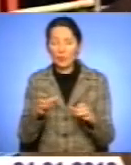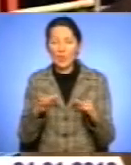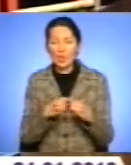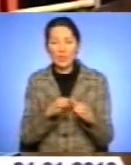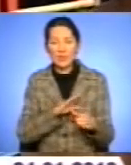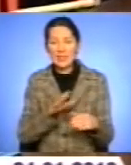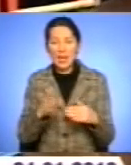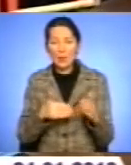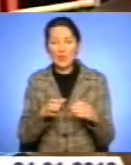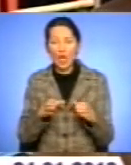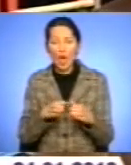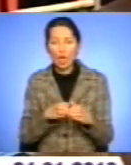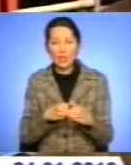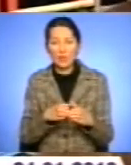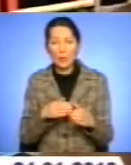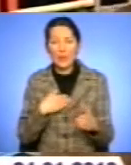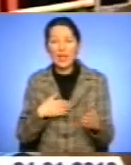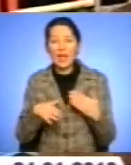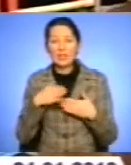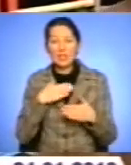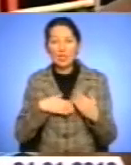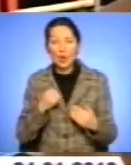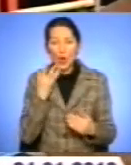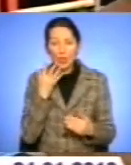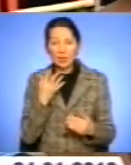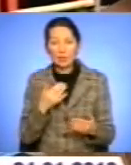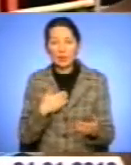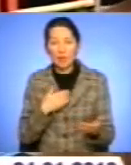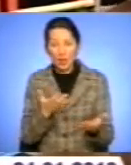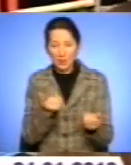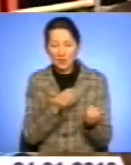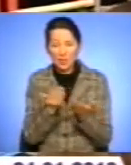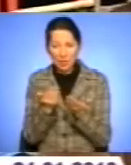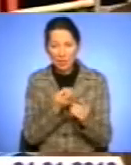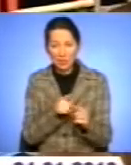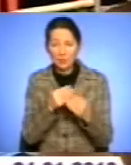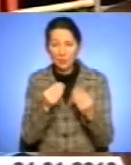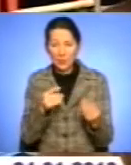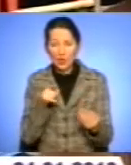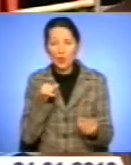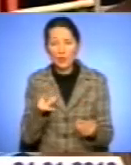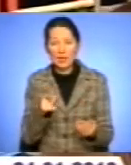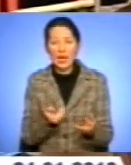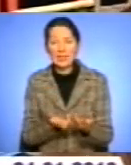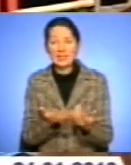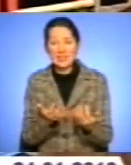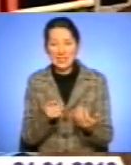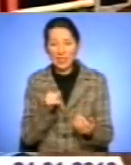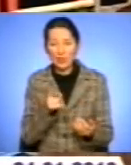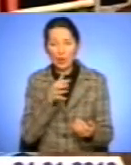знаючи добре зміст, знаючи добре цей матеріал, бо це одна з п'єс, яка дійсно йде в репертуарах дуже багатьох театрів.